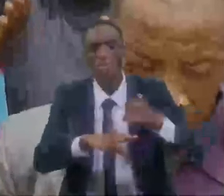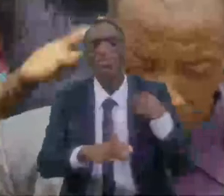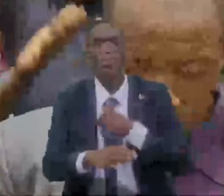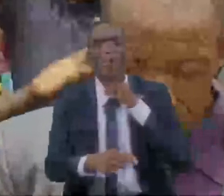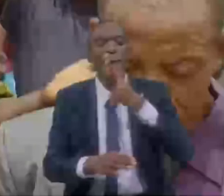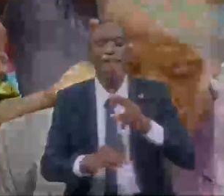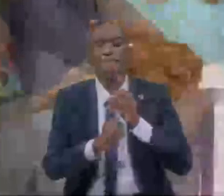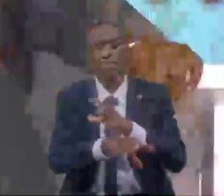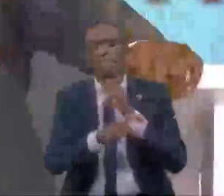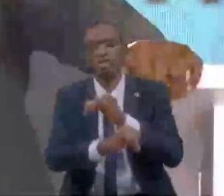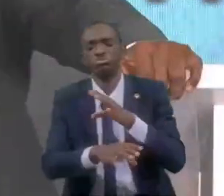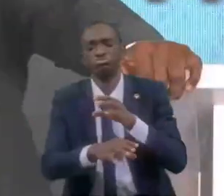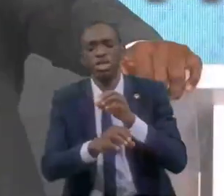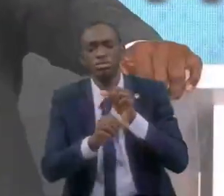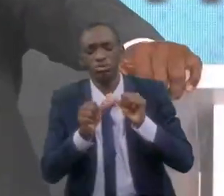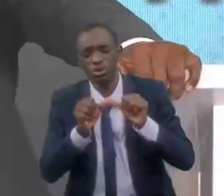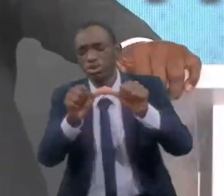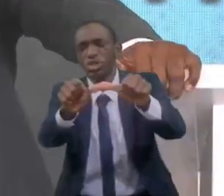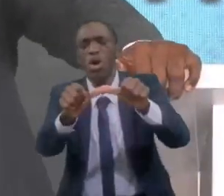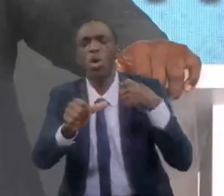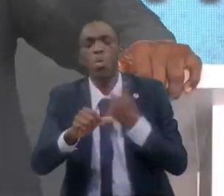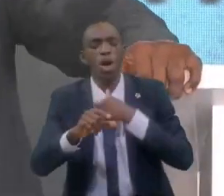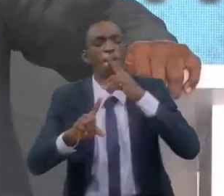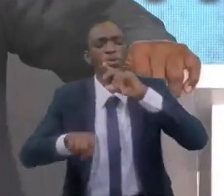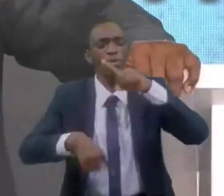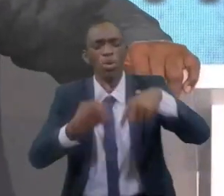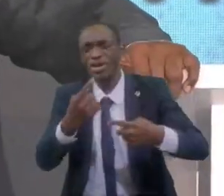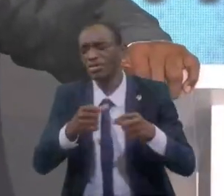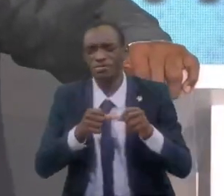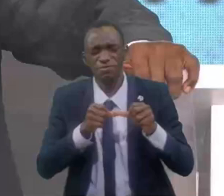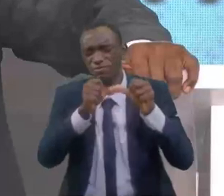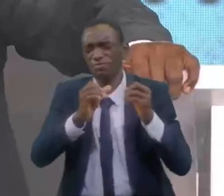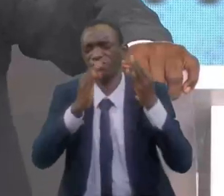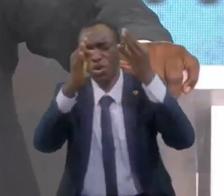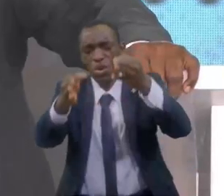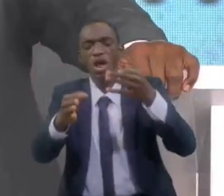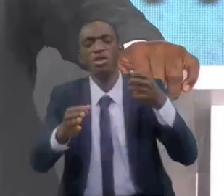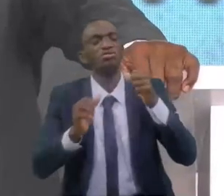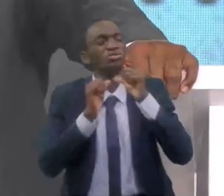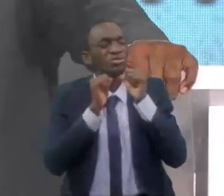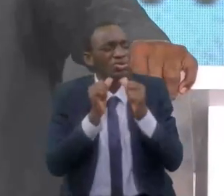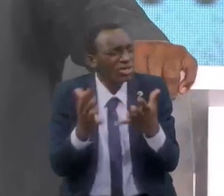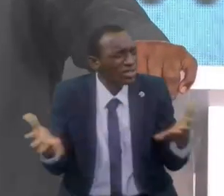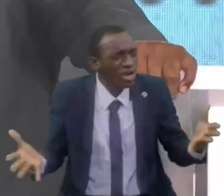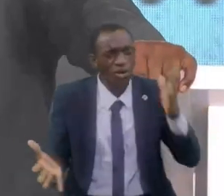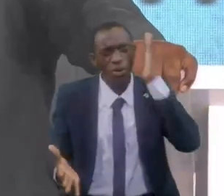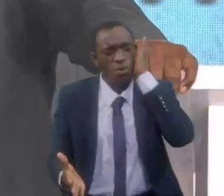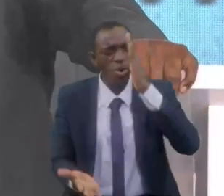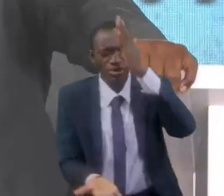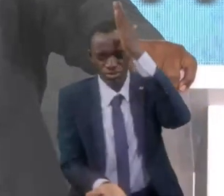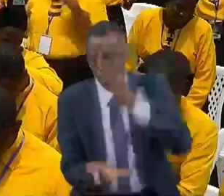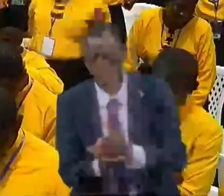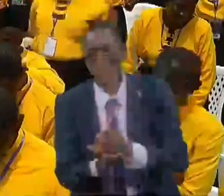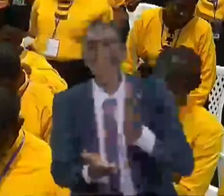Nous avançons. Nous allons de l'avant. Rien ne pourra arrêter